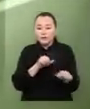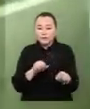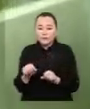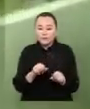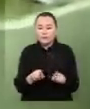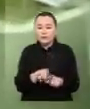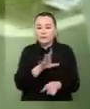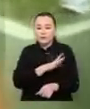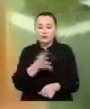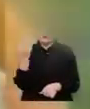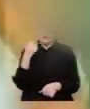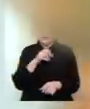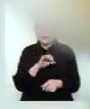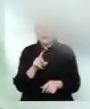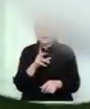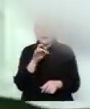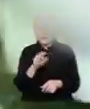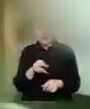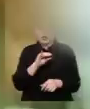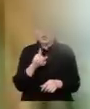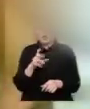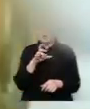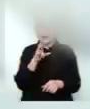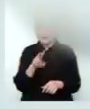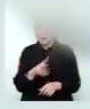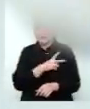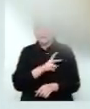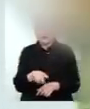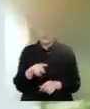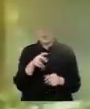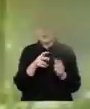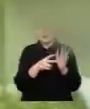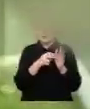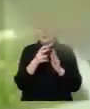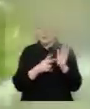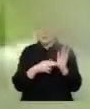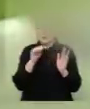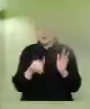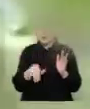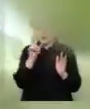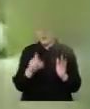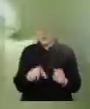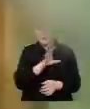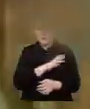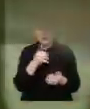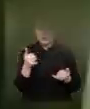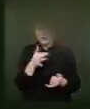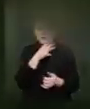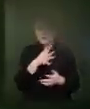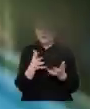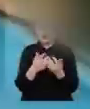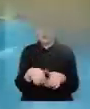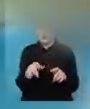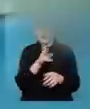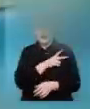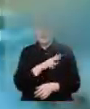бедствие. Тогда в Измите, к югу от Стамбула, погибли свыше 17 тысяч человек. На данный момент число